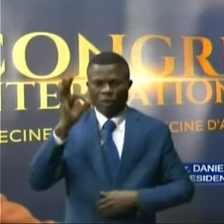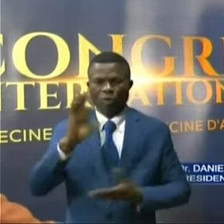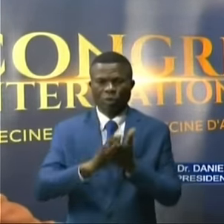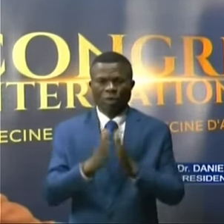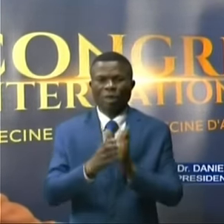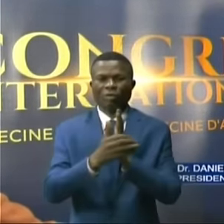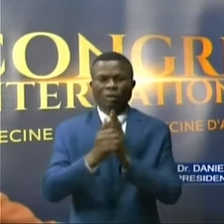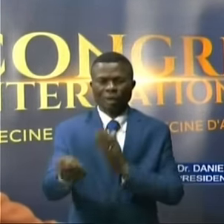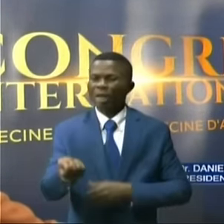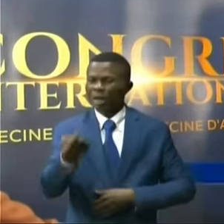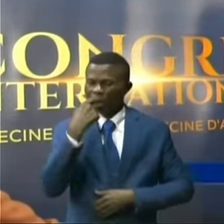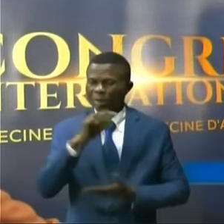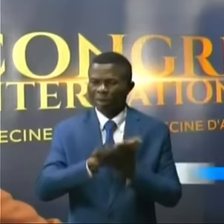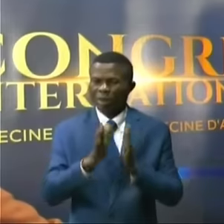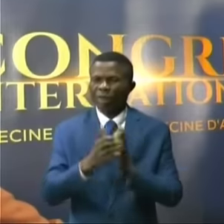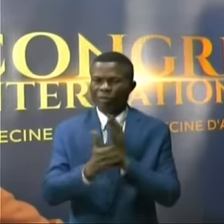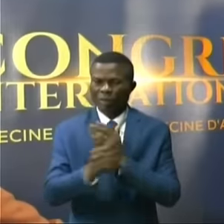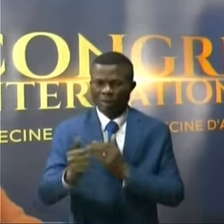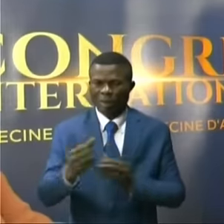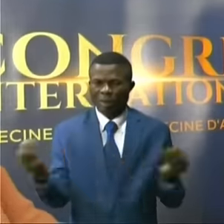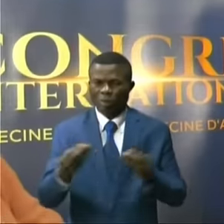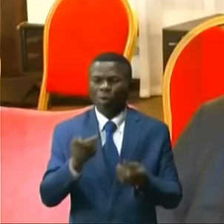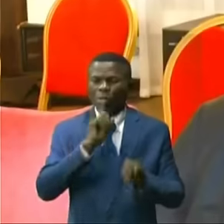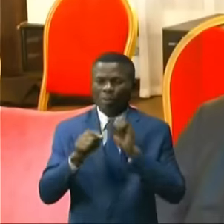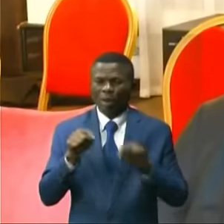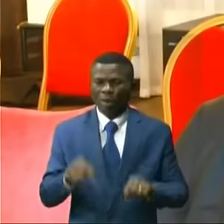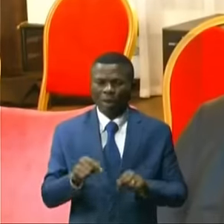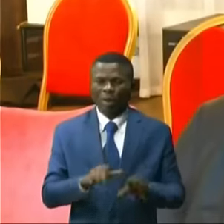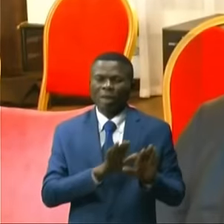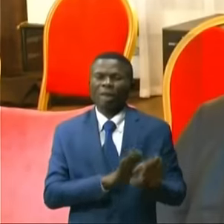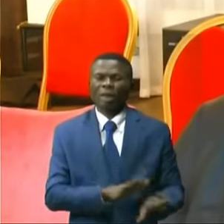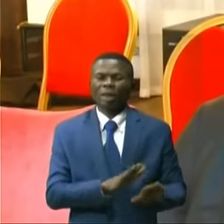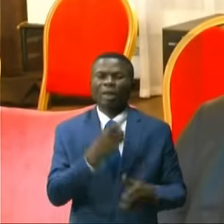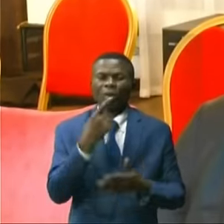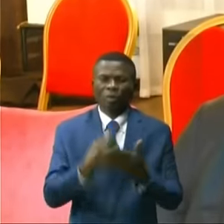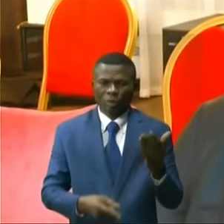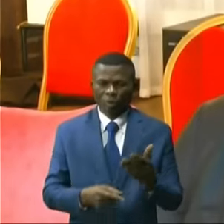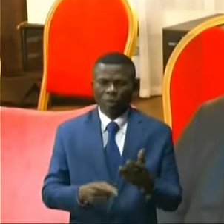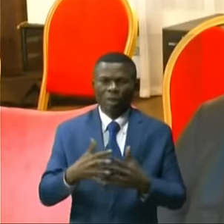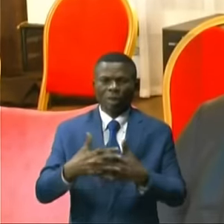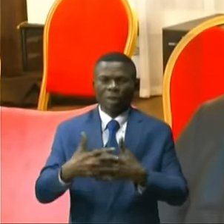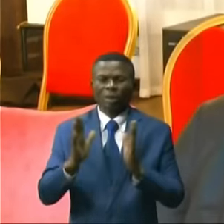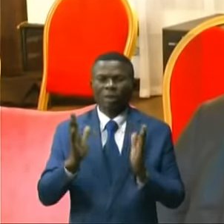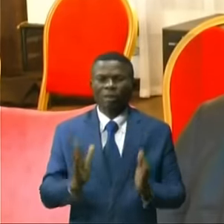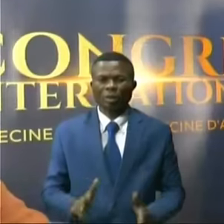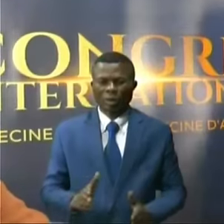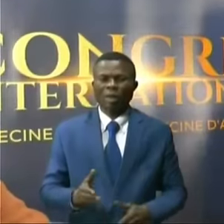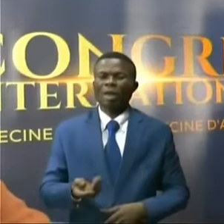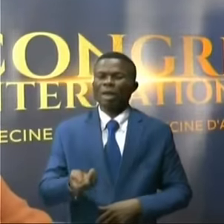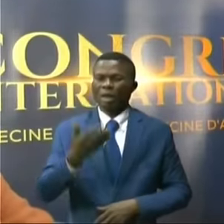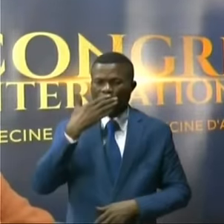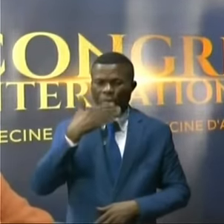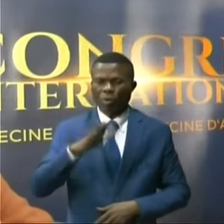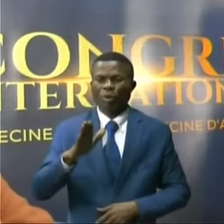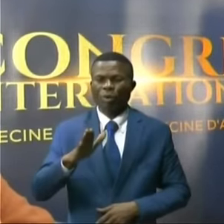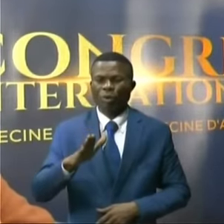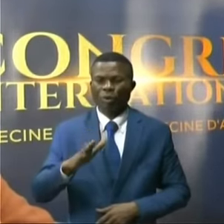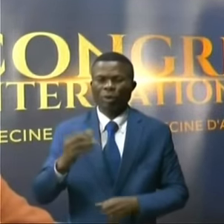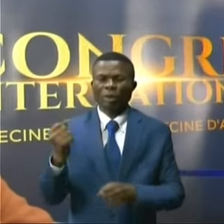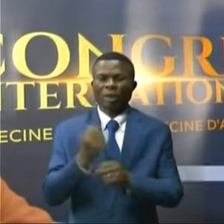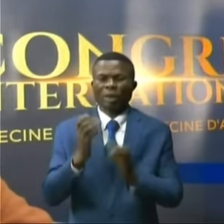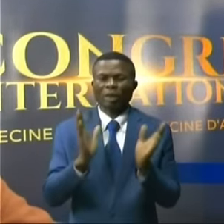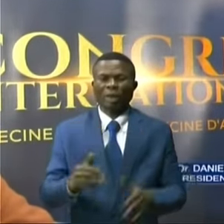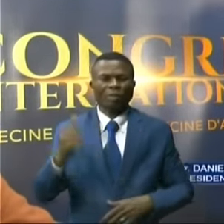d'où le sens de nos de nos échanges on peut attendre à ce que les partenaires de soins c'est-à-dire les professionnel de